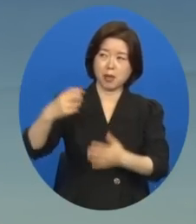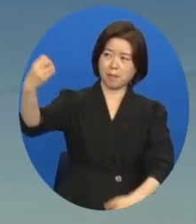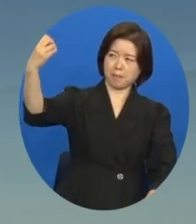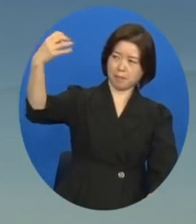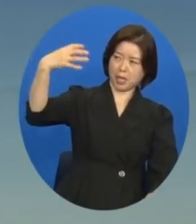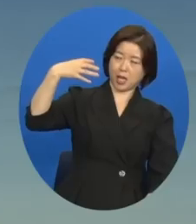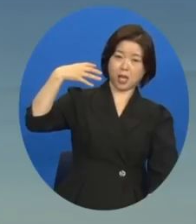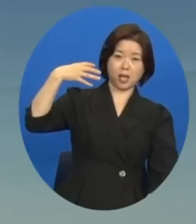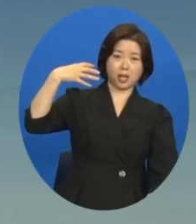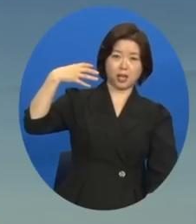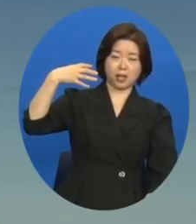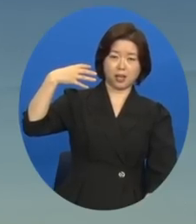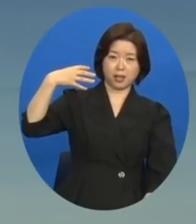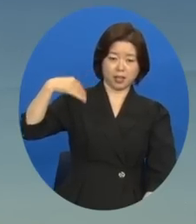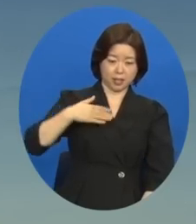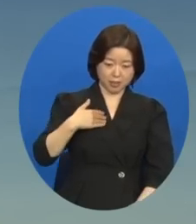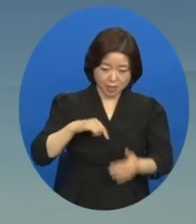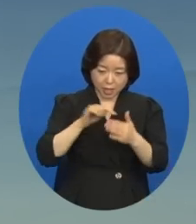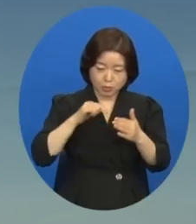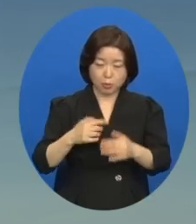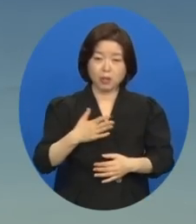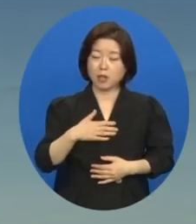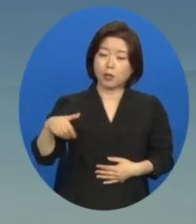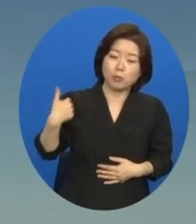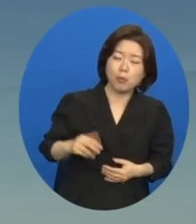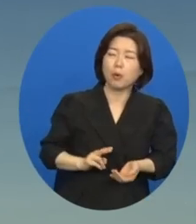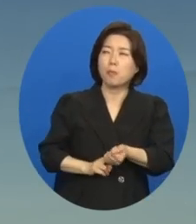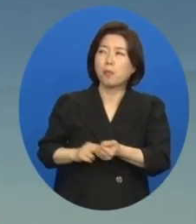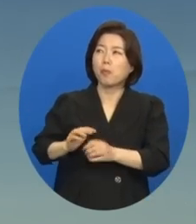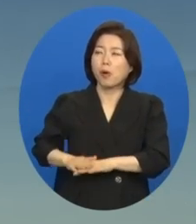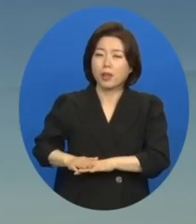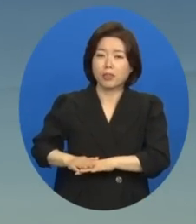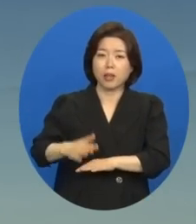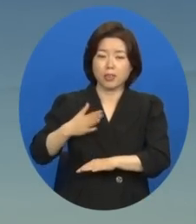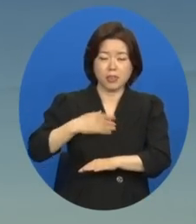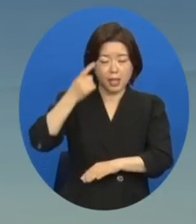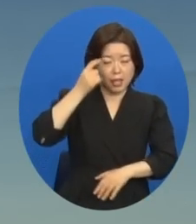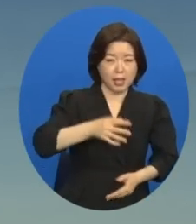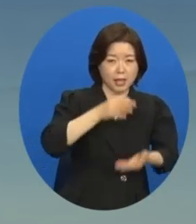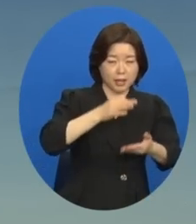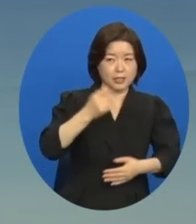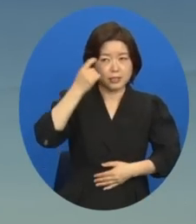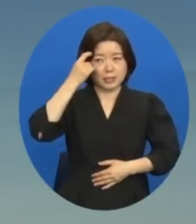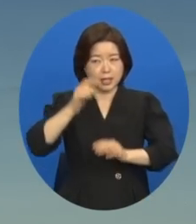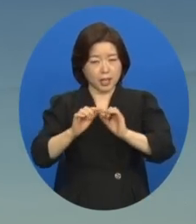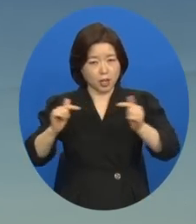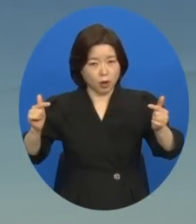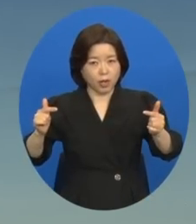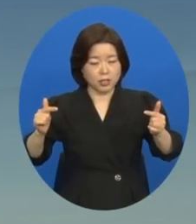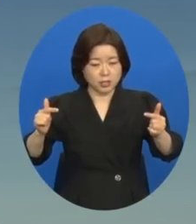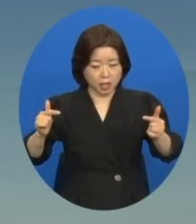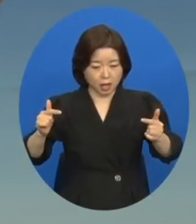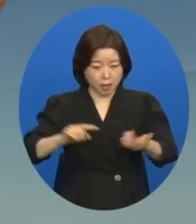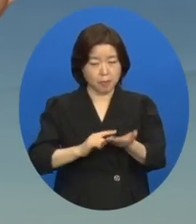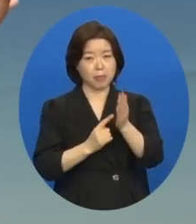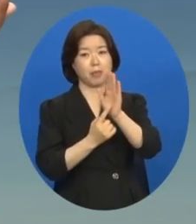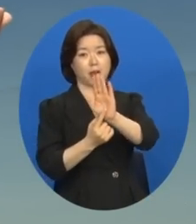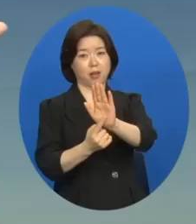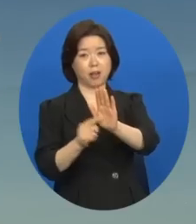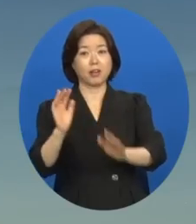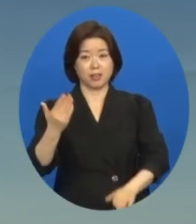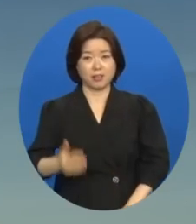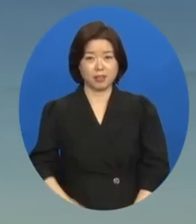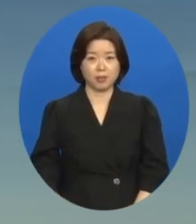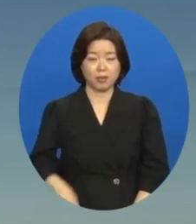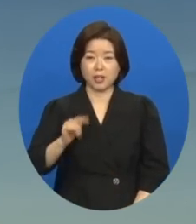비추면 우리 가운데 우리도 모르게 감춰져 있던 우리의 가치와 생각들이 드러나는 거죠.